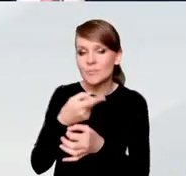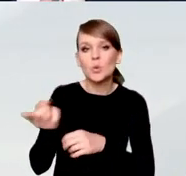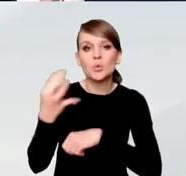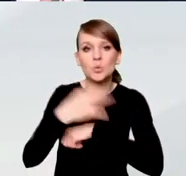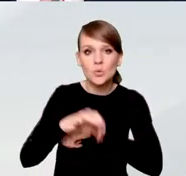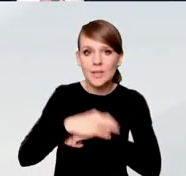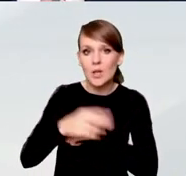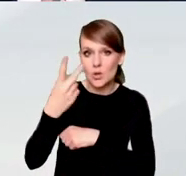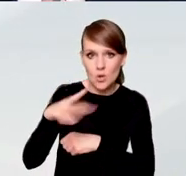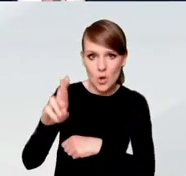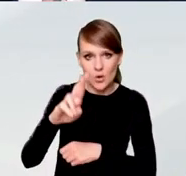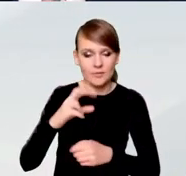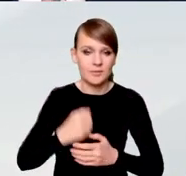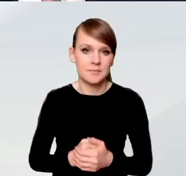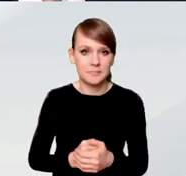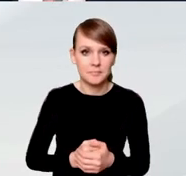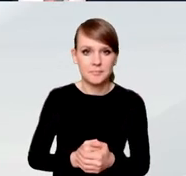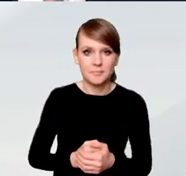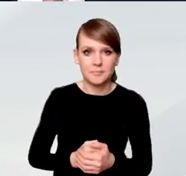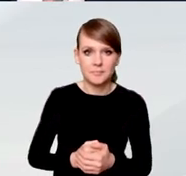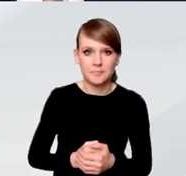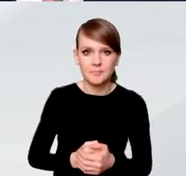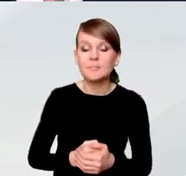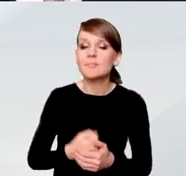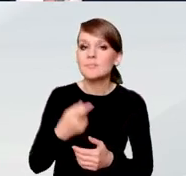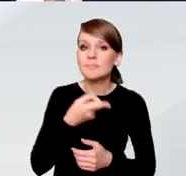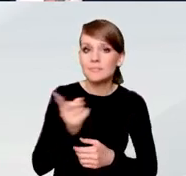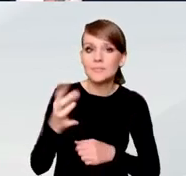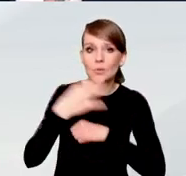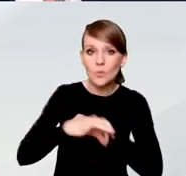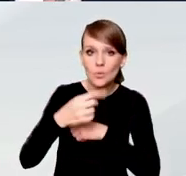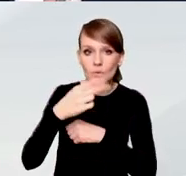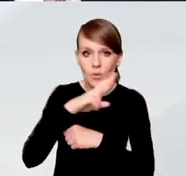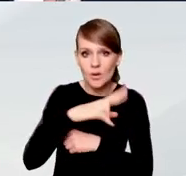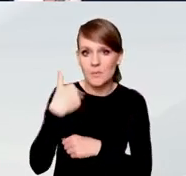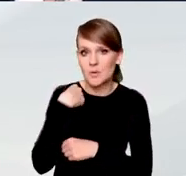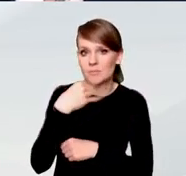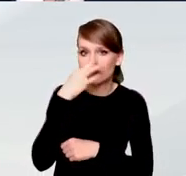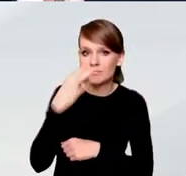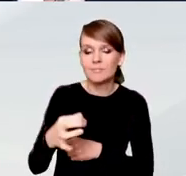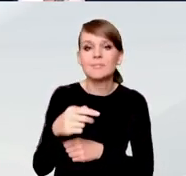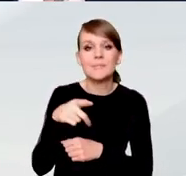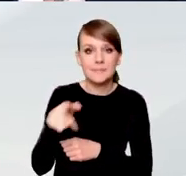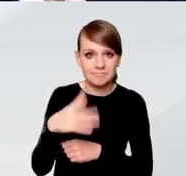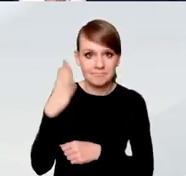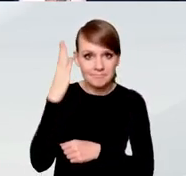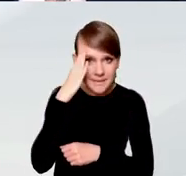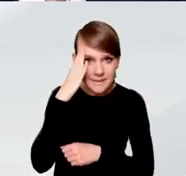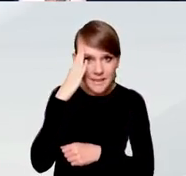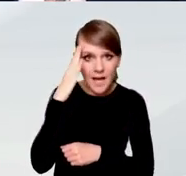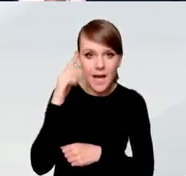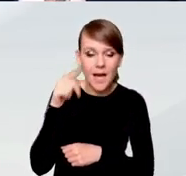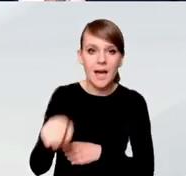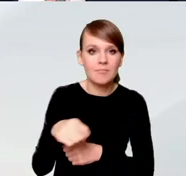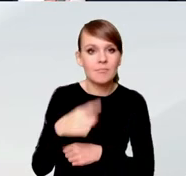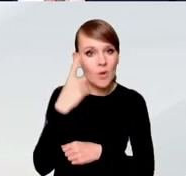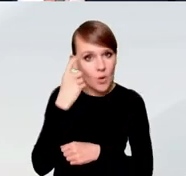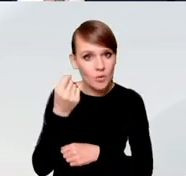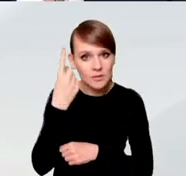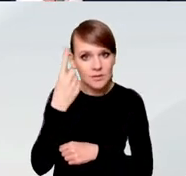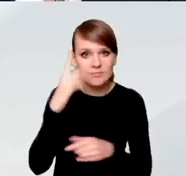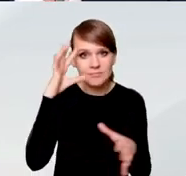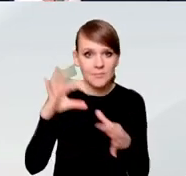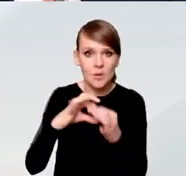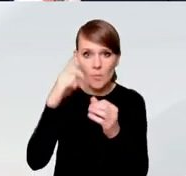doktoranci. I tu zapytaliśmy studentów i doktorantów o znajomość koncepcji kojarzonych ze społeczną